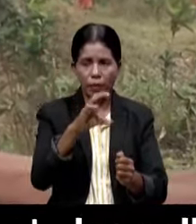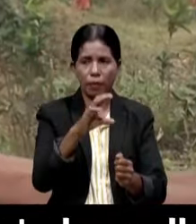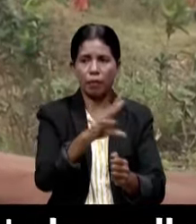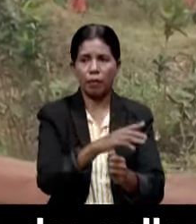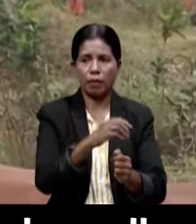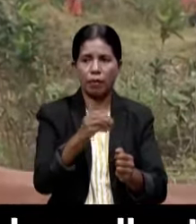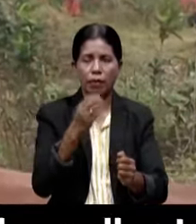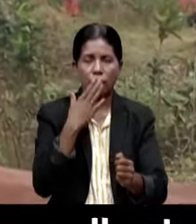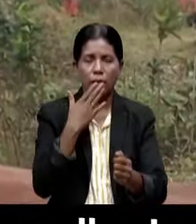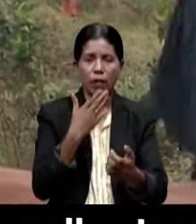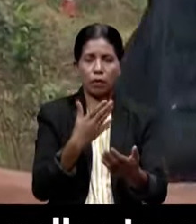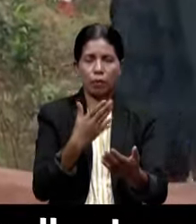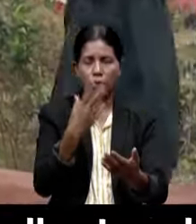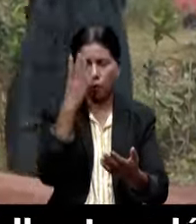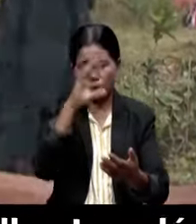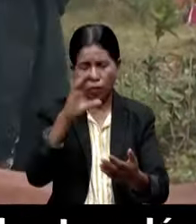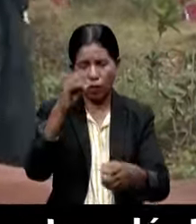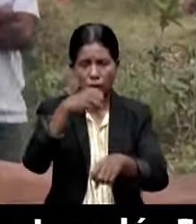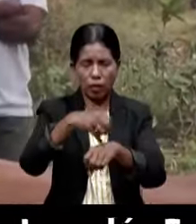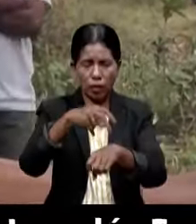khusus wajib internasional sira usul